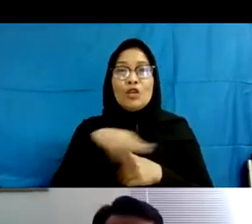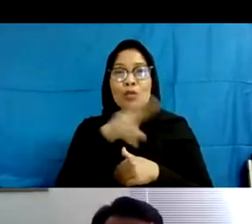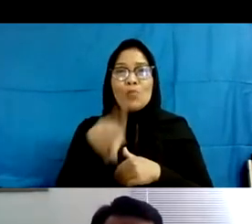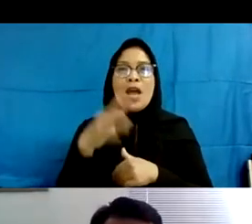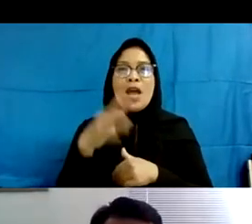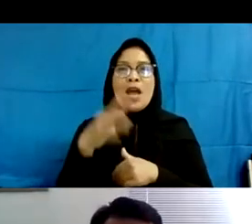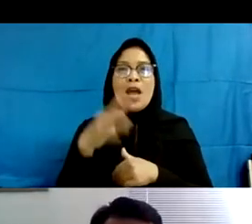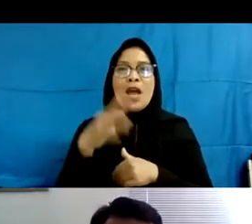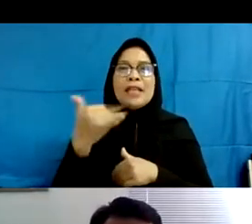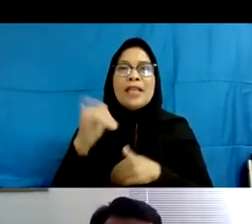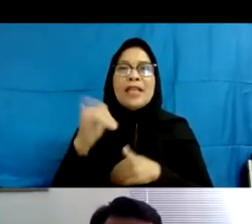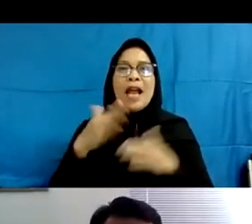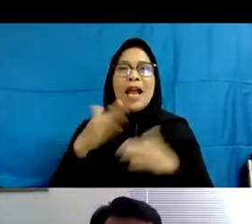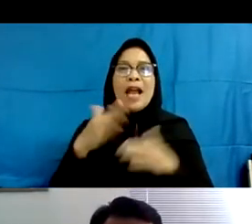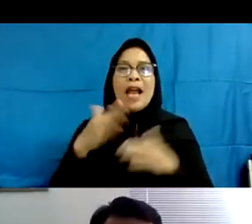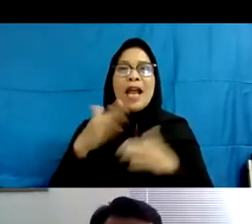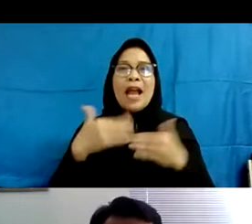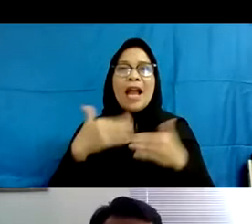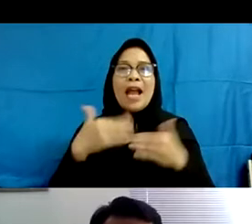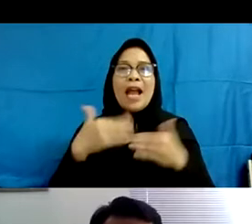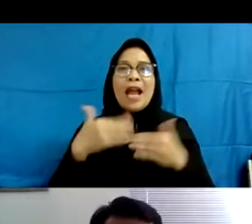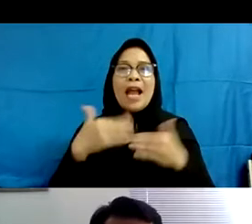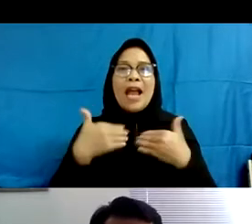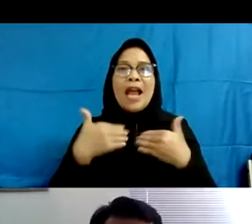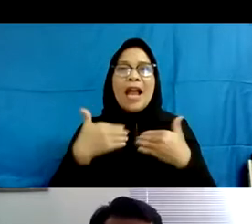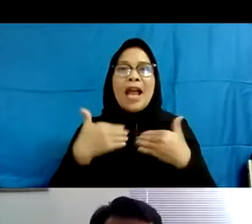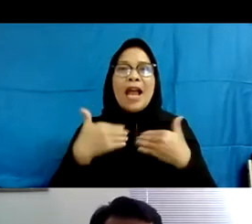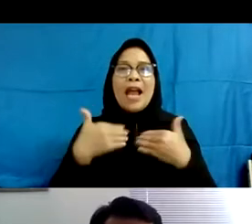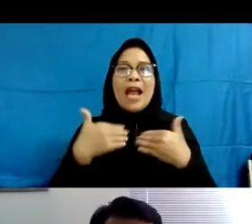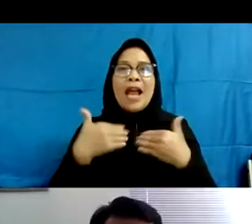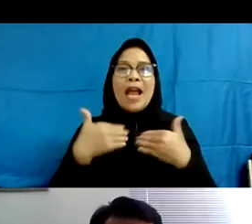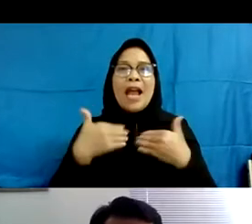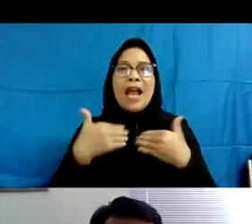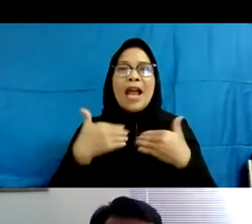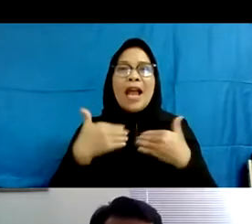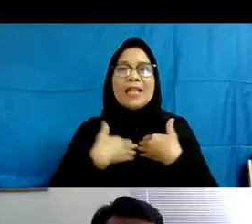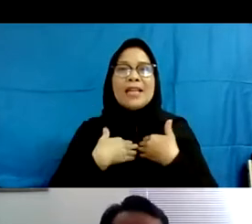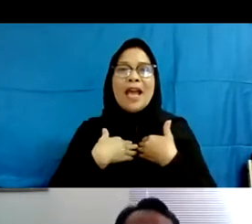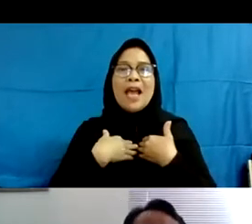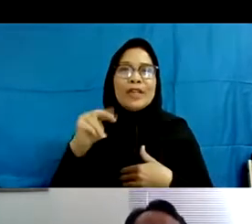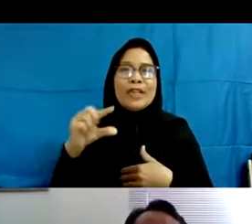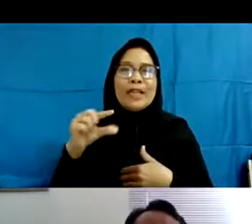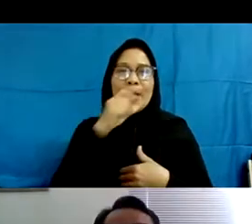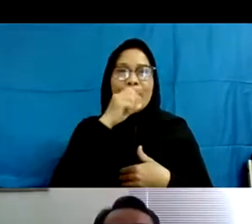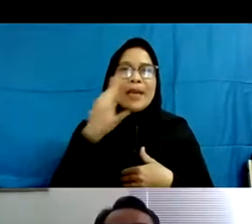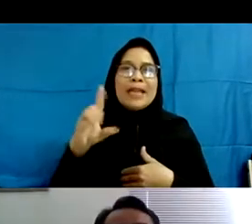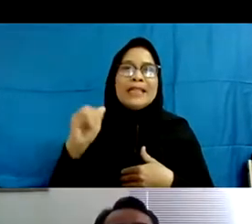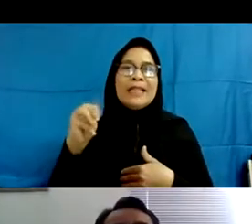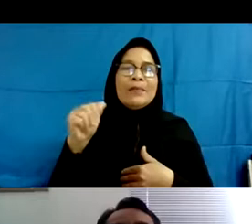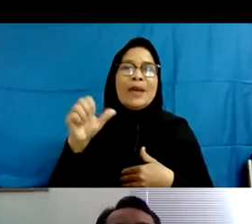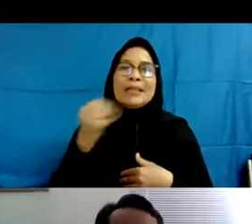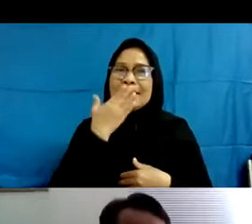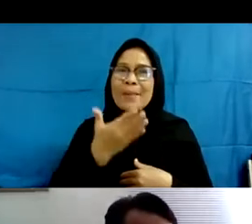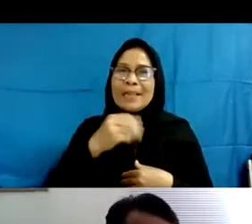ada Mbak Rina, Mbak Nuning, Mas Dimas, semuanya ya, selamat siang. Saya maraton ngikutin